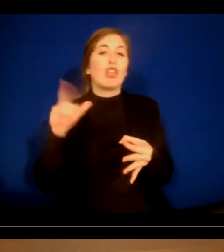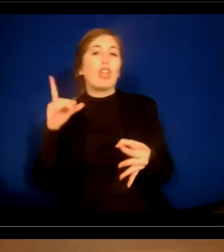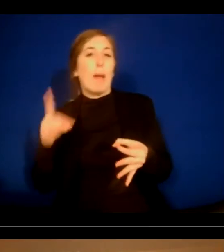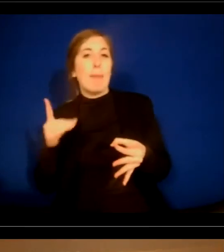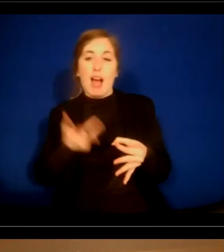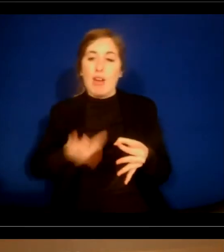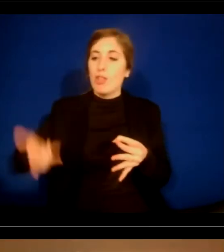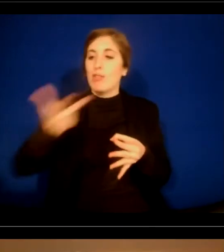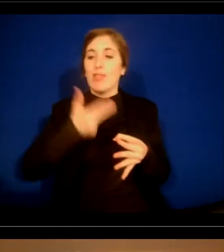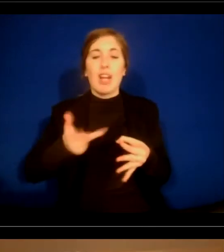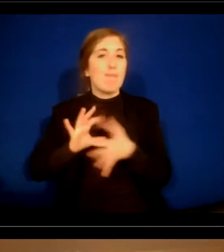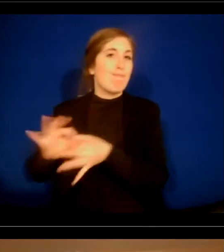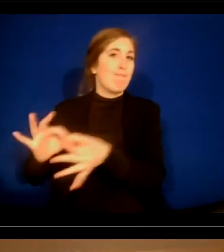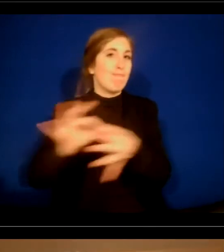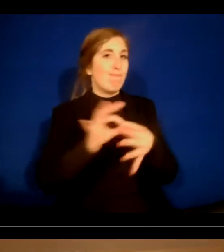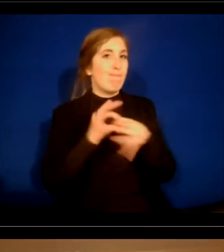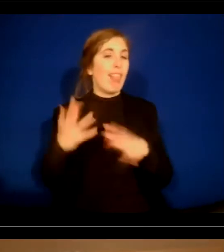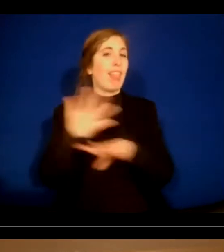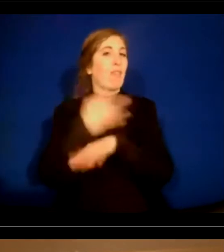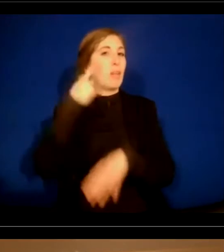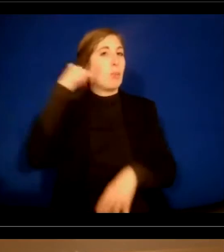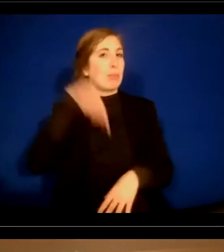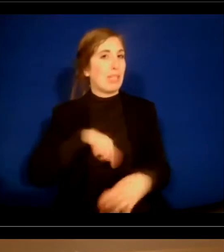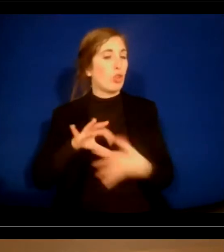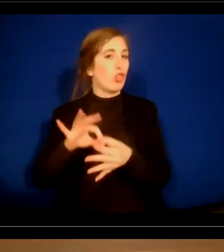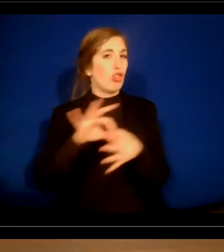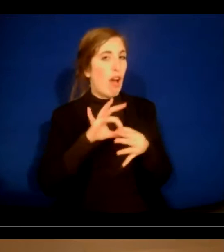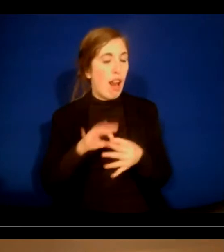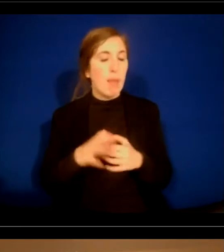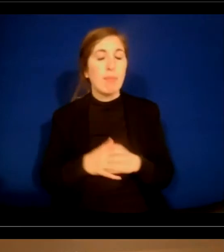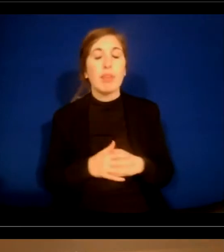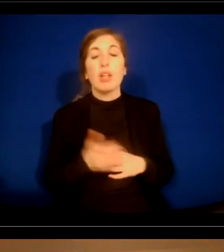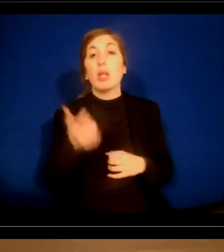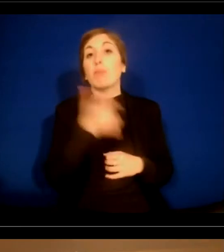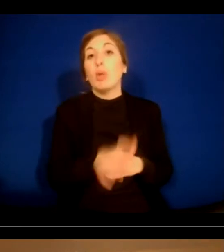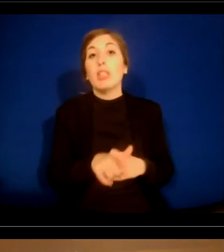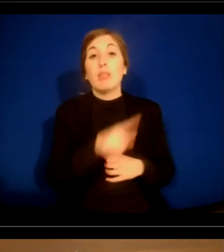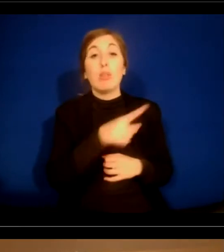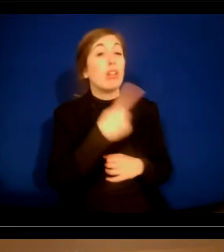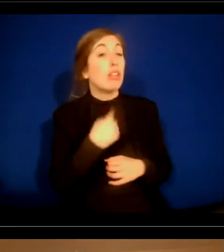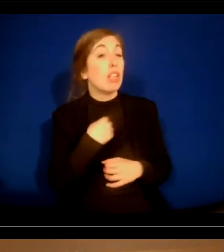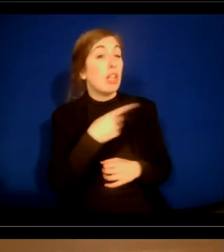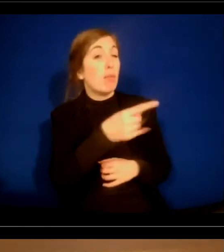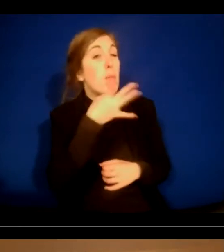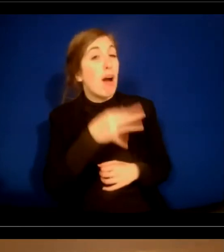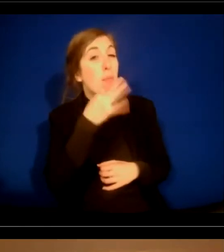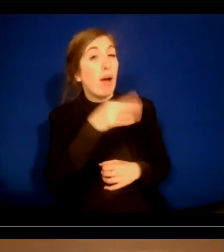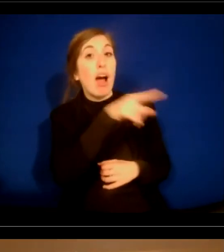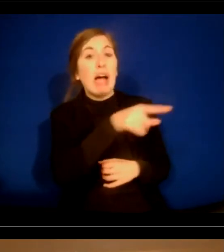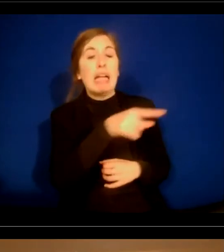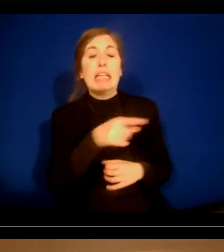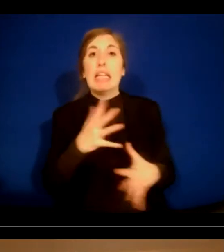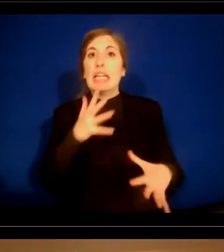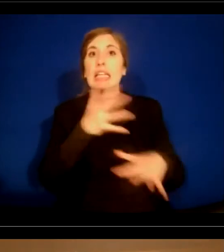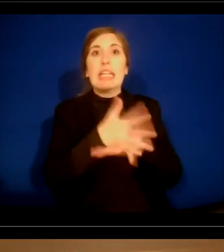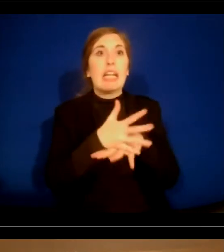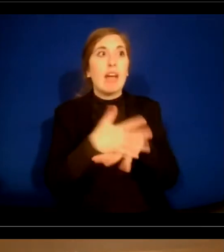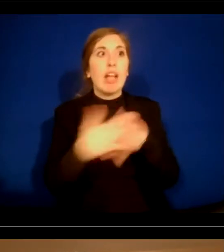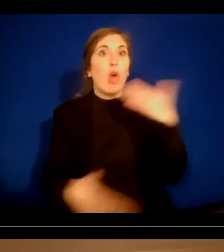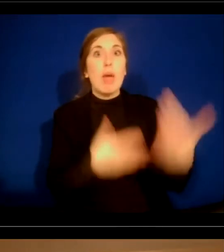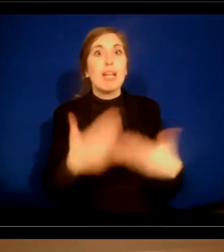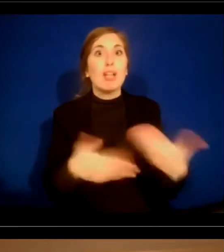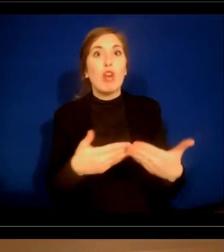come dicevi anche te, talvolta, anzi molto spesso nelle fasi emergenziali è estremamente complesso questo